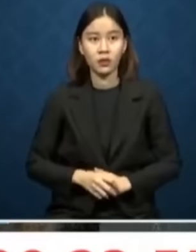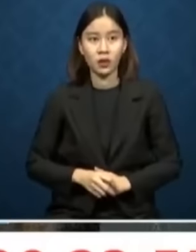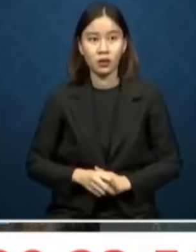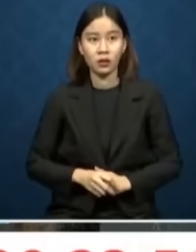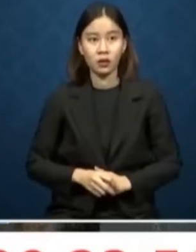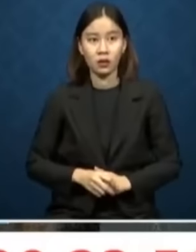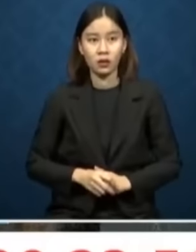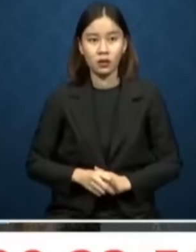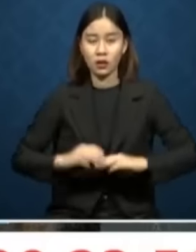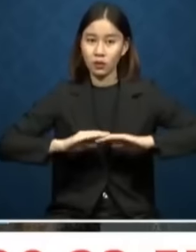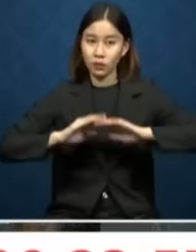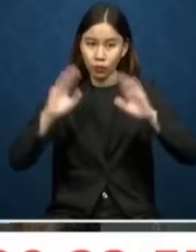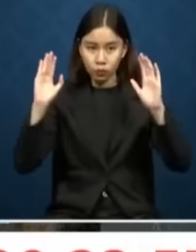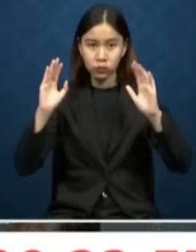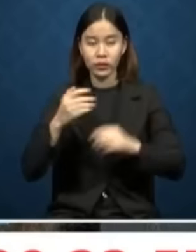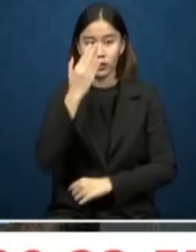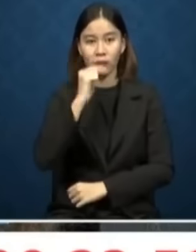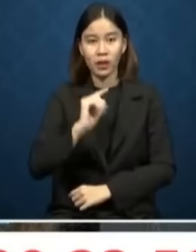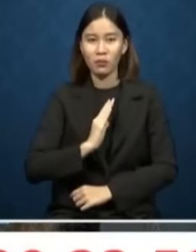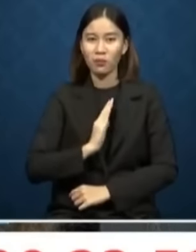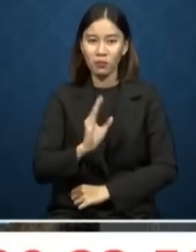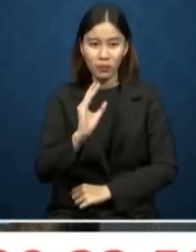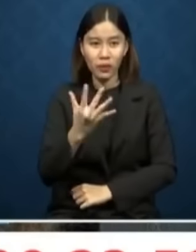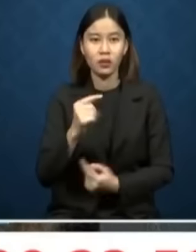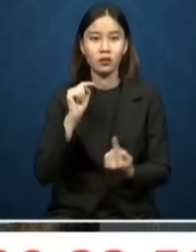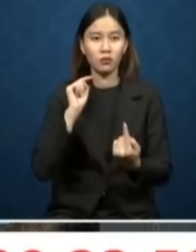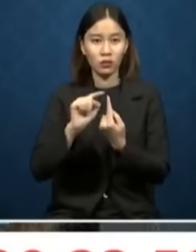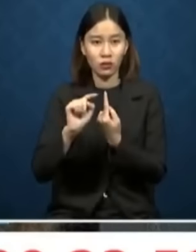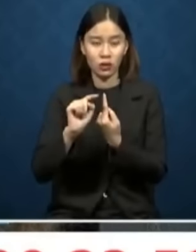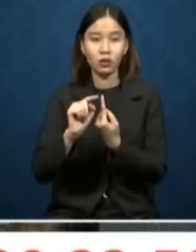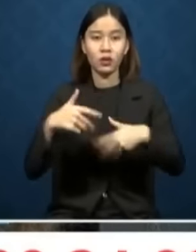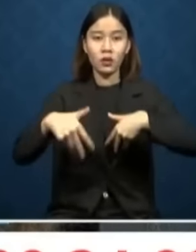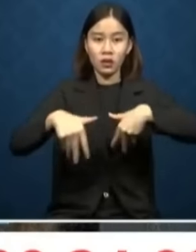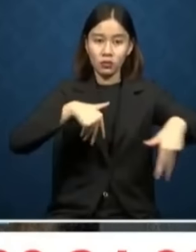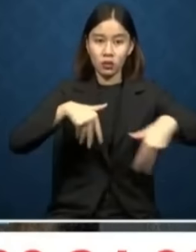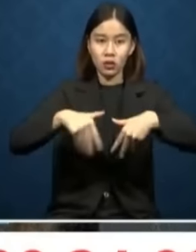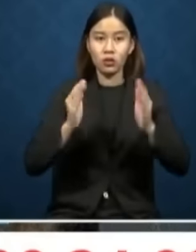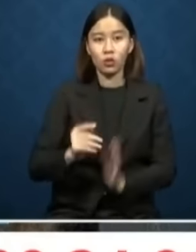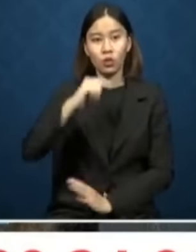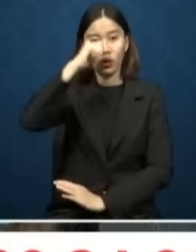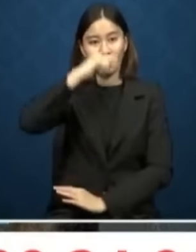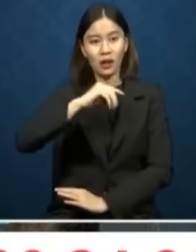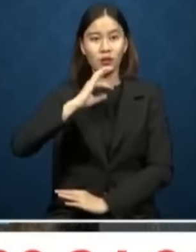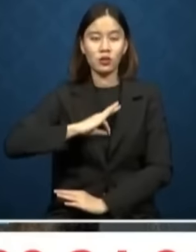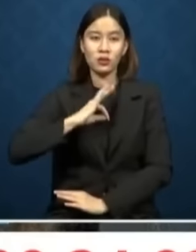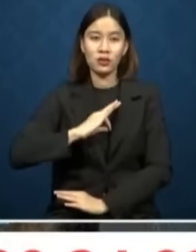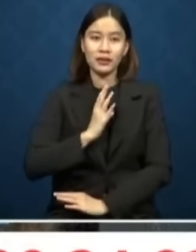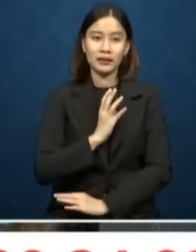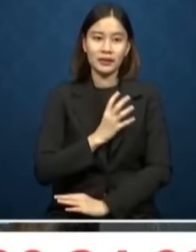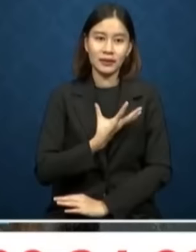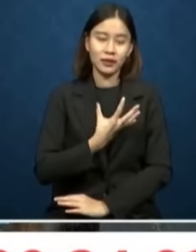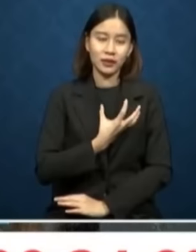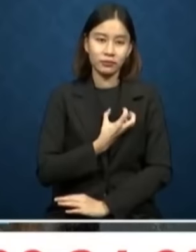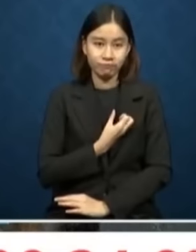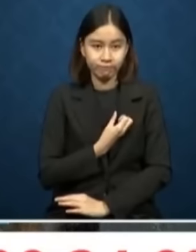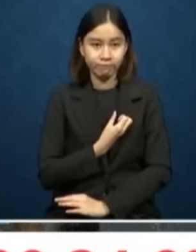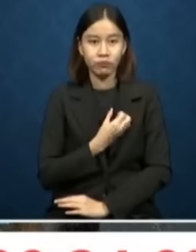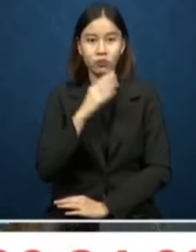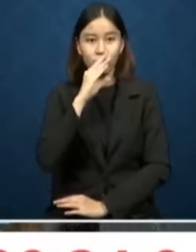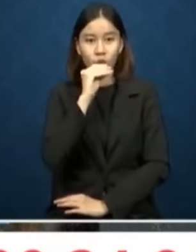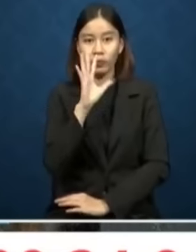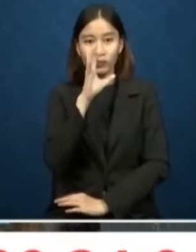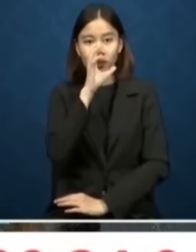ความอยุติธรรมแบบนี้เกิดขึ้นพี่น้องประชาชนคนไทยที่รู้สึกเจ็บอยู่ในใจเ ขาไม่พูด